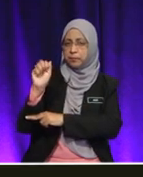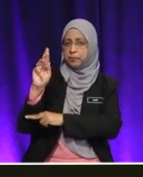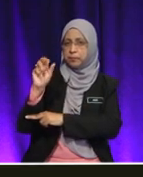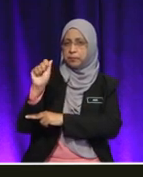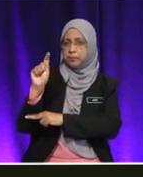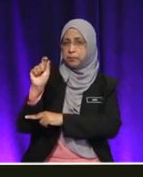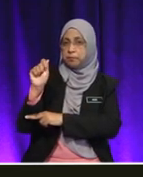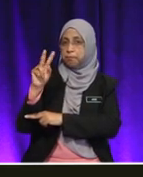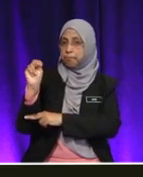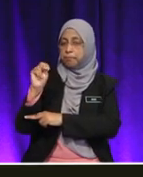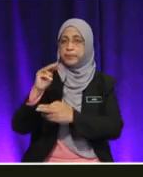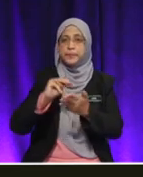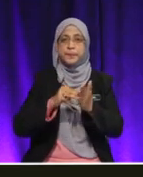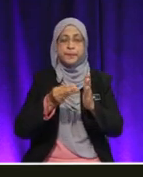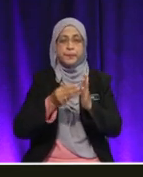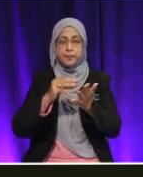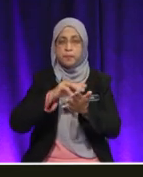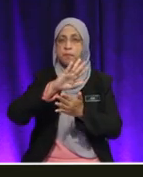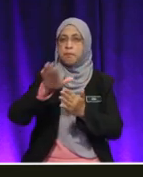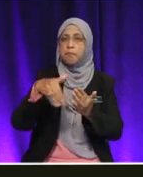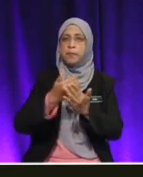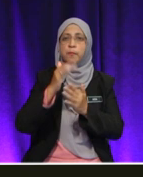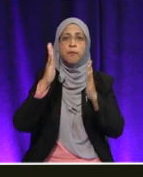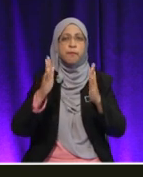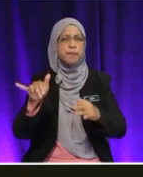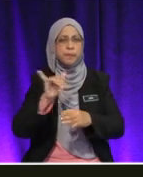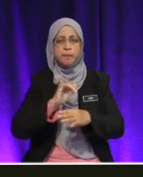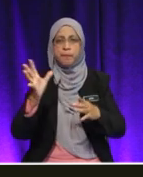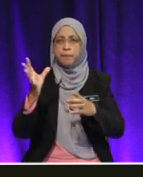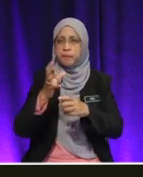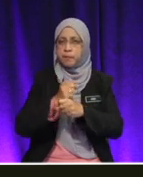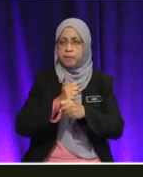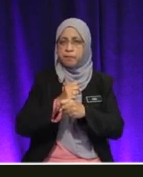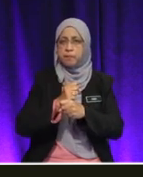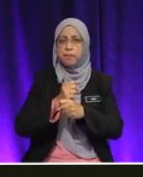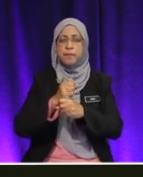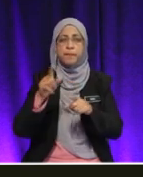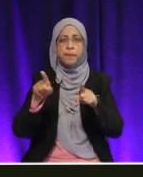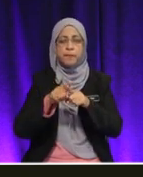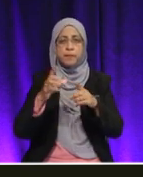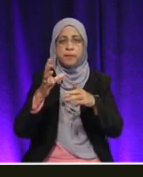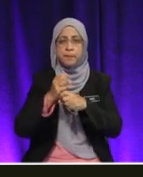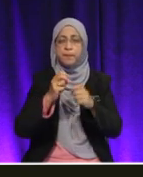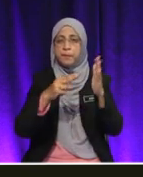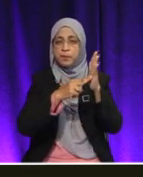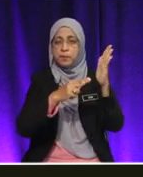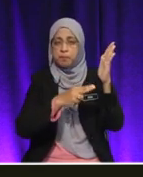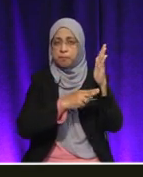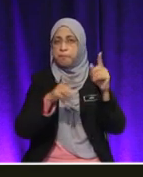berhak mendapat perlindungan yang sama rate di sisi undang-undang itu yang pertama maksud